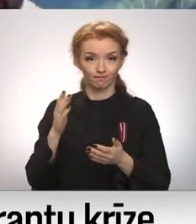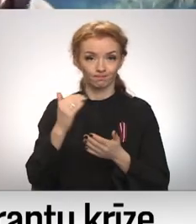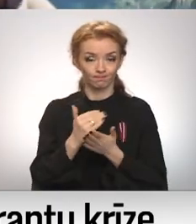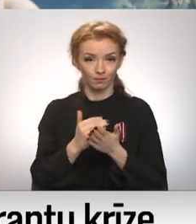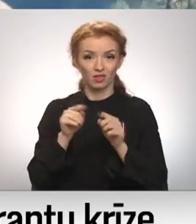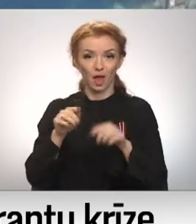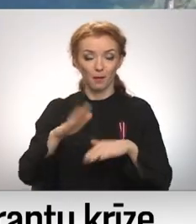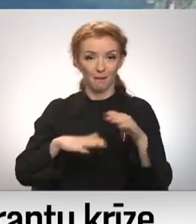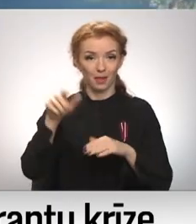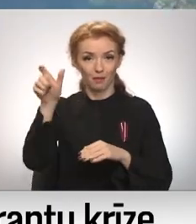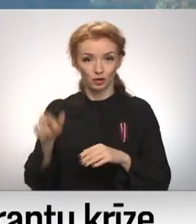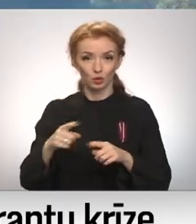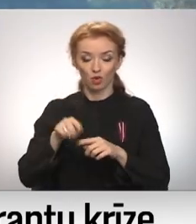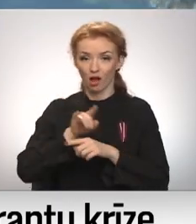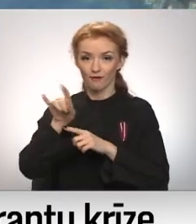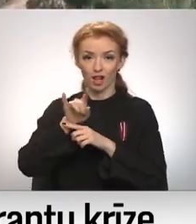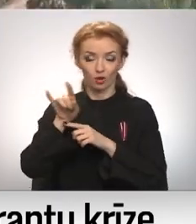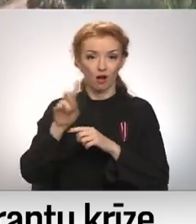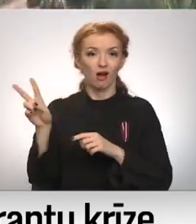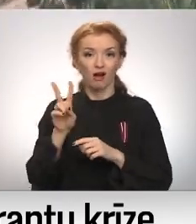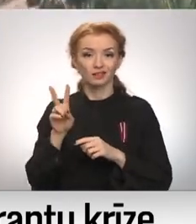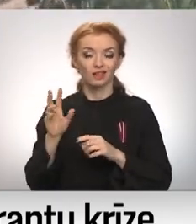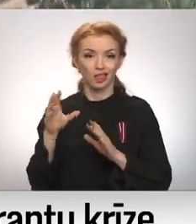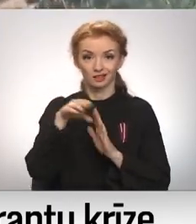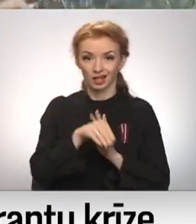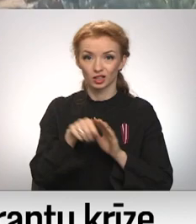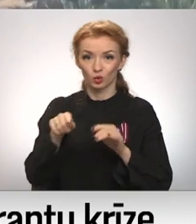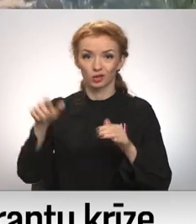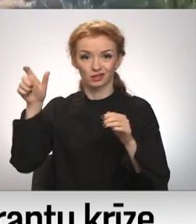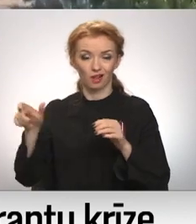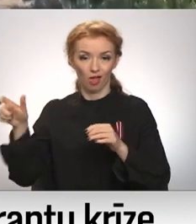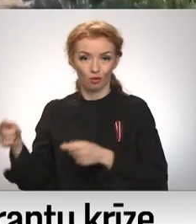tām amatpersonām un aviokompānijām, kuras iesaistītas migrantu